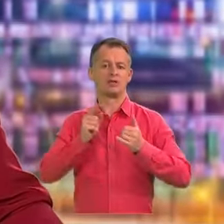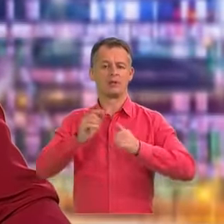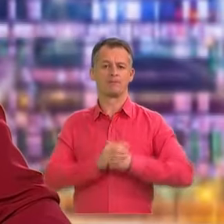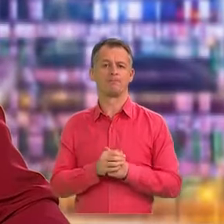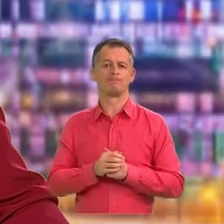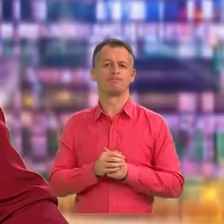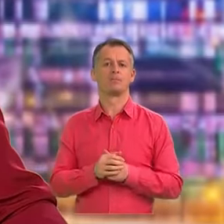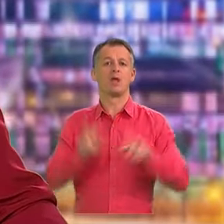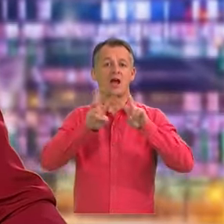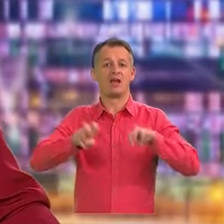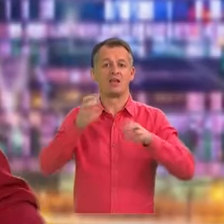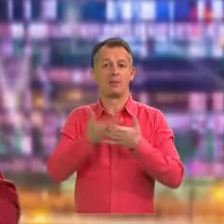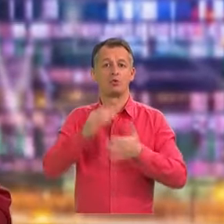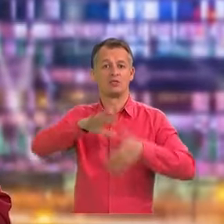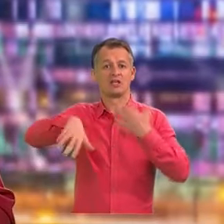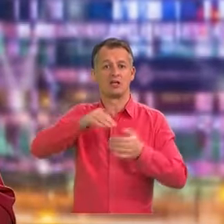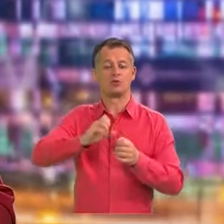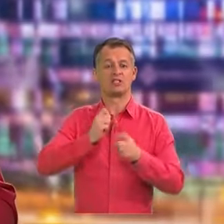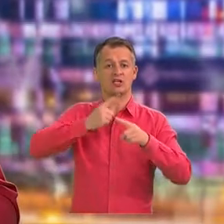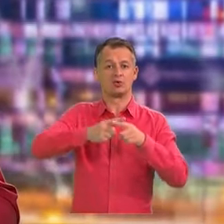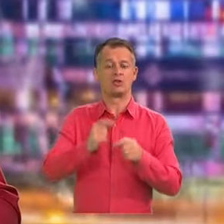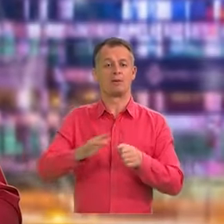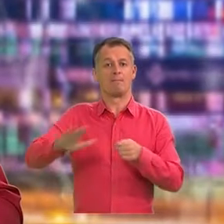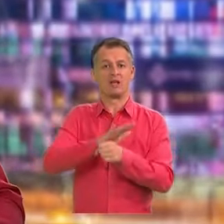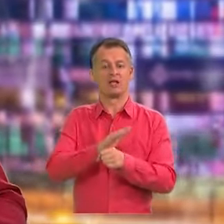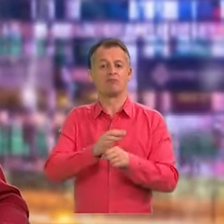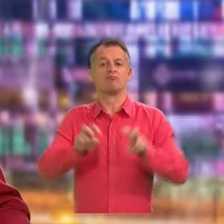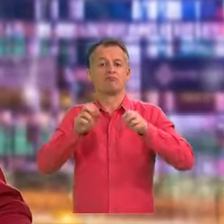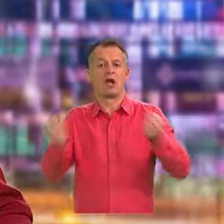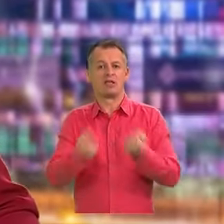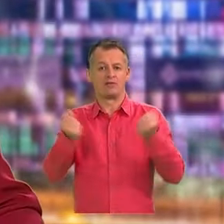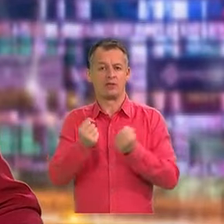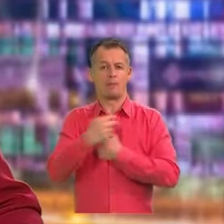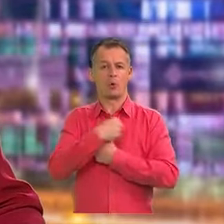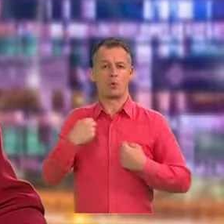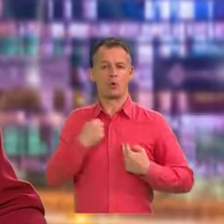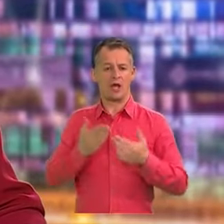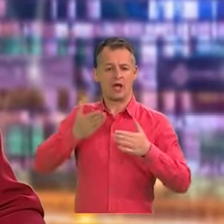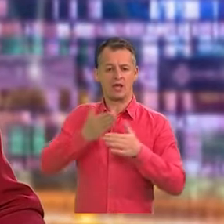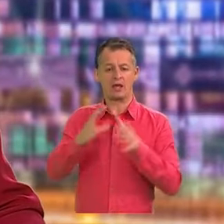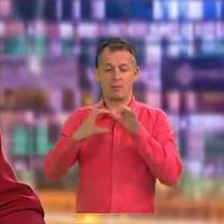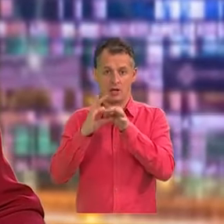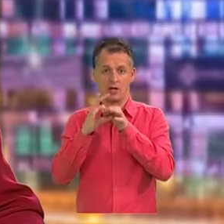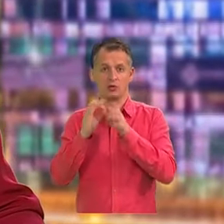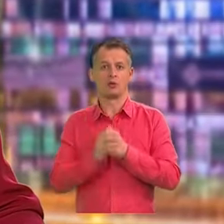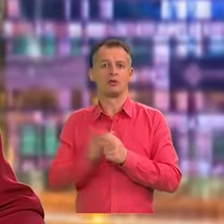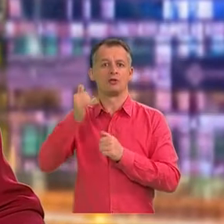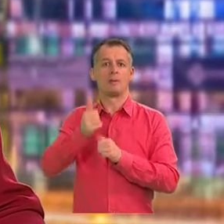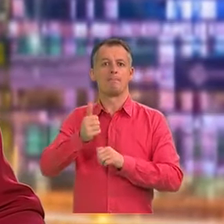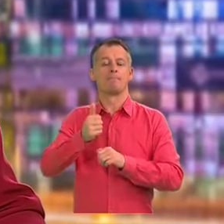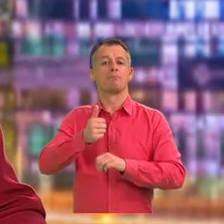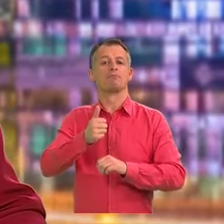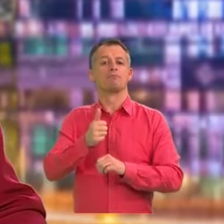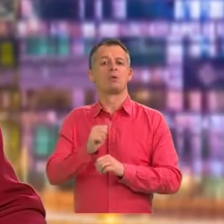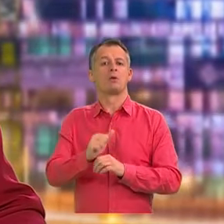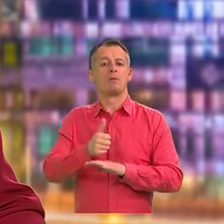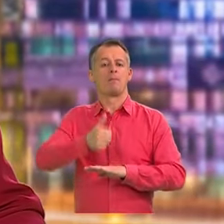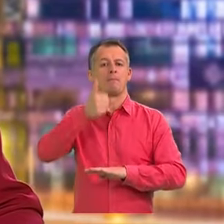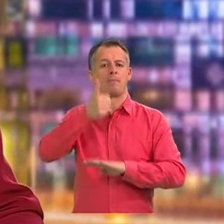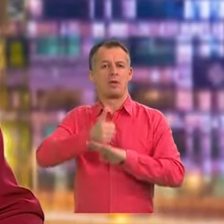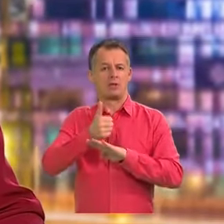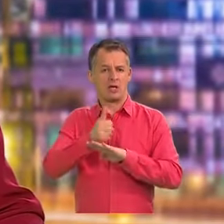Ancheta în cazul scandalului sexual este în plină desfășurare. Procuratura a intrat pe fir, iar Patriarhia Română a venit astăzi cu o reacție, mai ales că